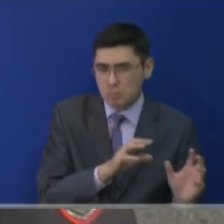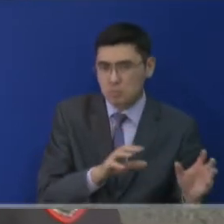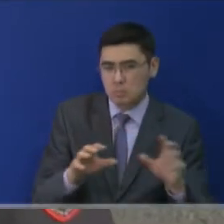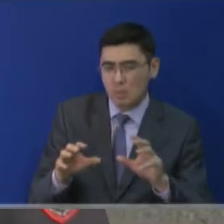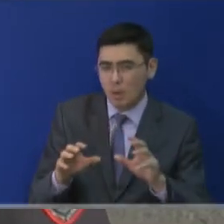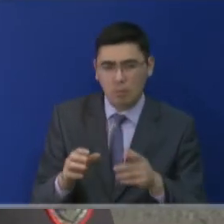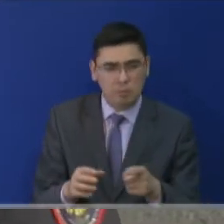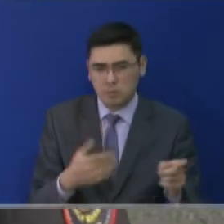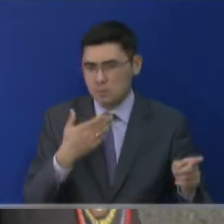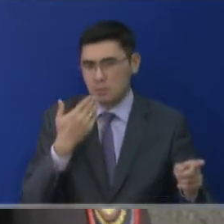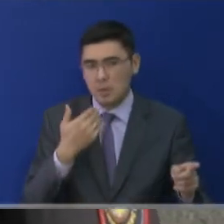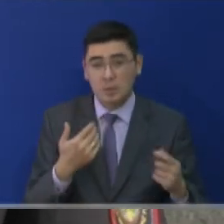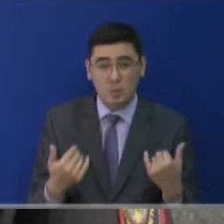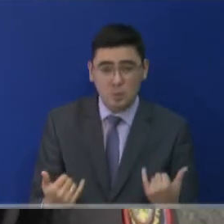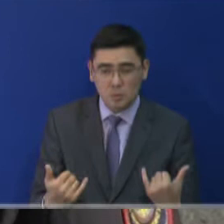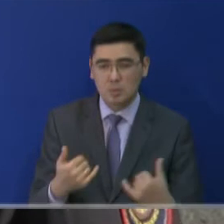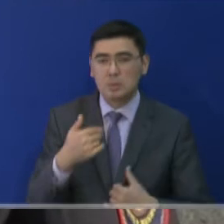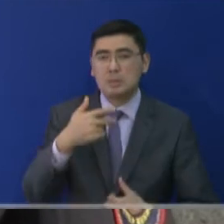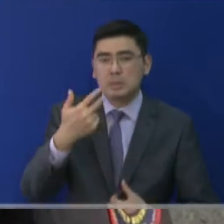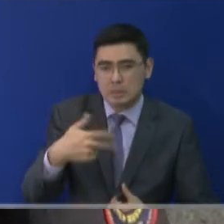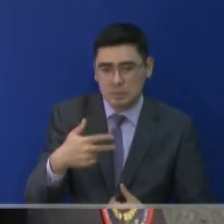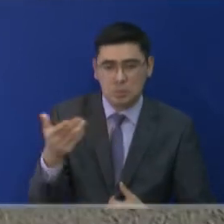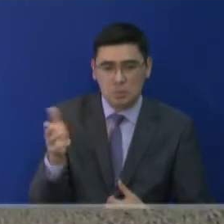күні 30 ереже бұзушылық анықталды.